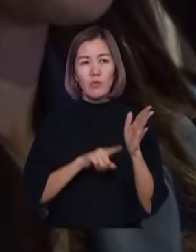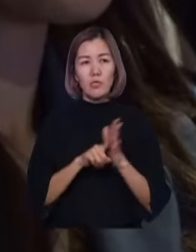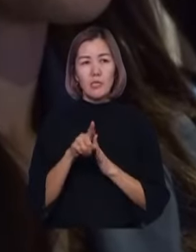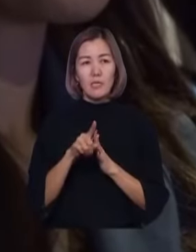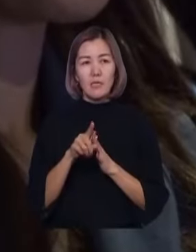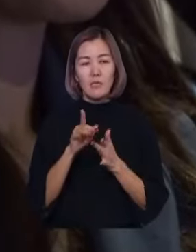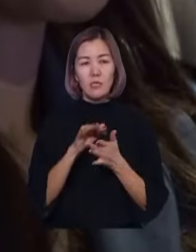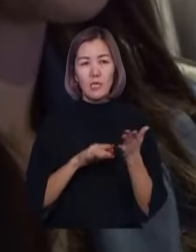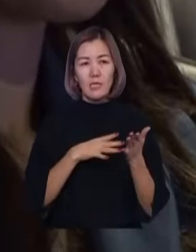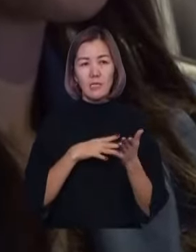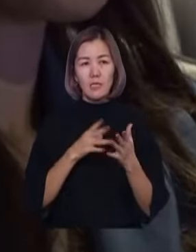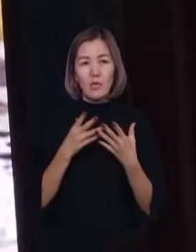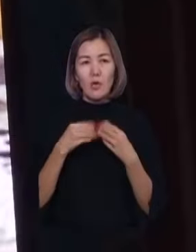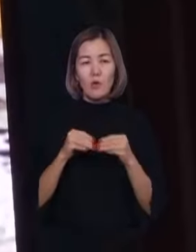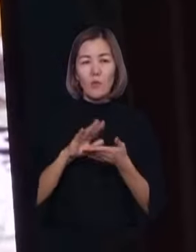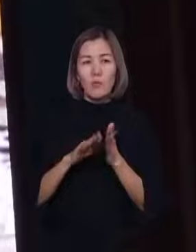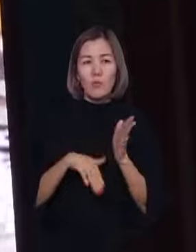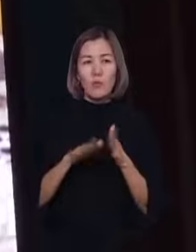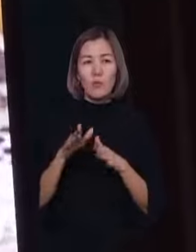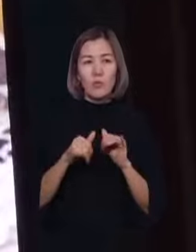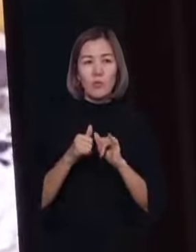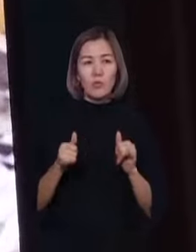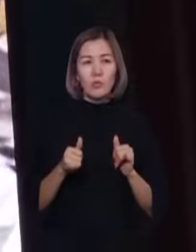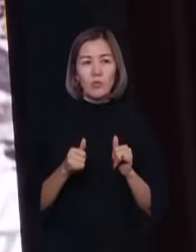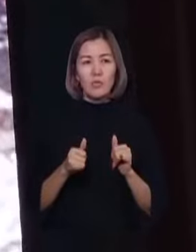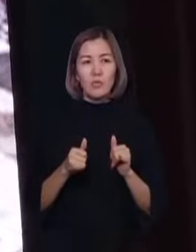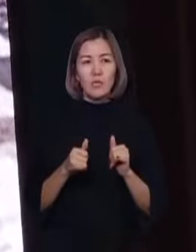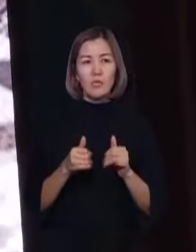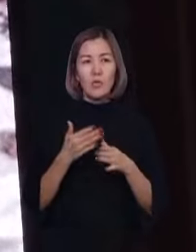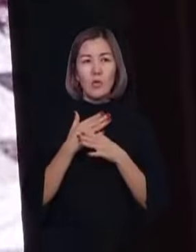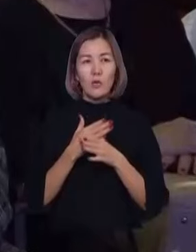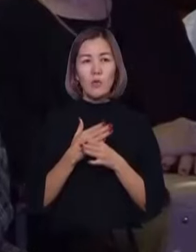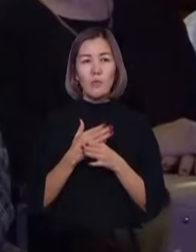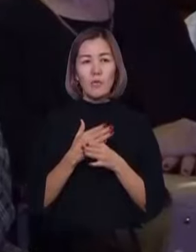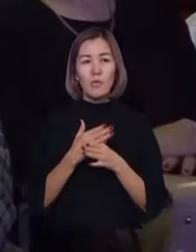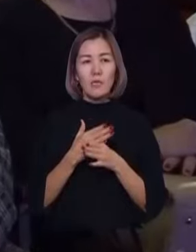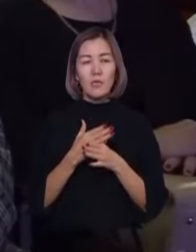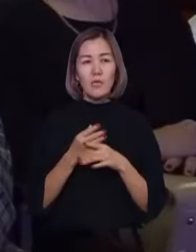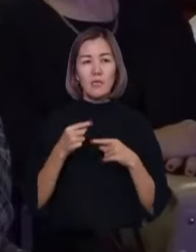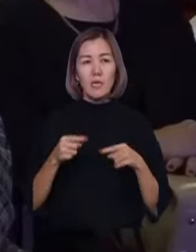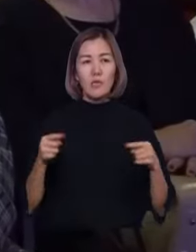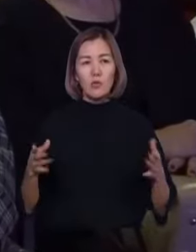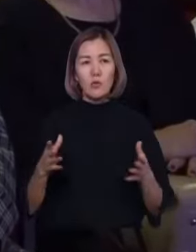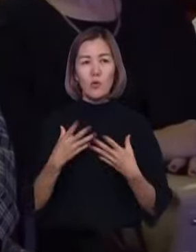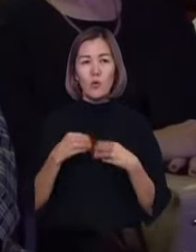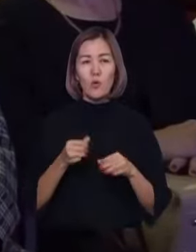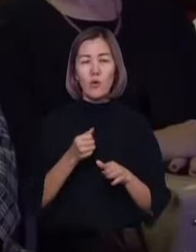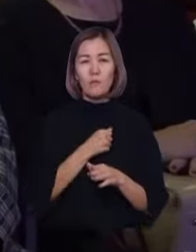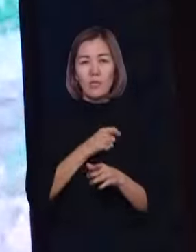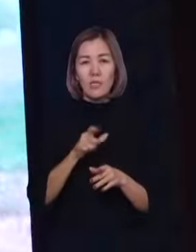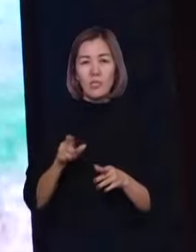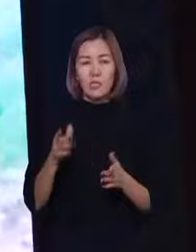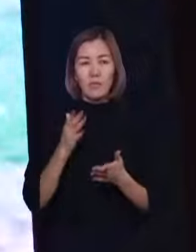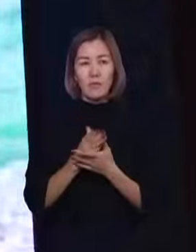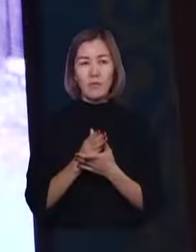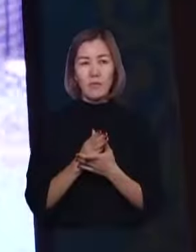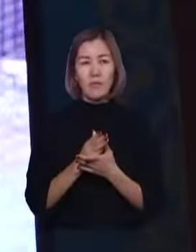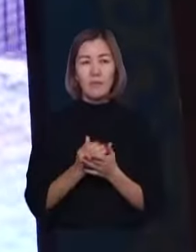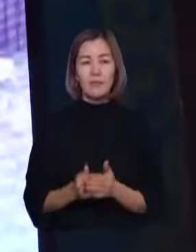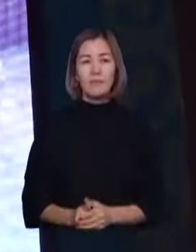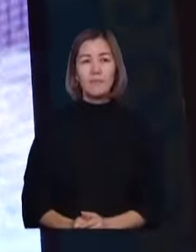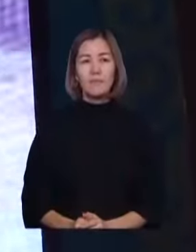аталып келеді. Қоғамның әл-ауқатын жақсарту, көмекке мұқтаж жандарды демеу жолында жүрген жандар, сонымен қатар қоғам жанашырлары десек, артық айтқандық